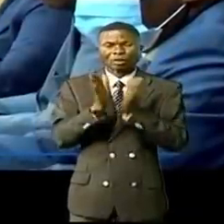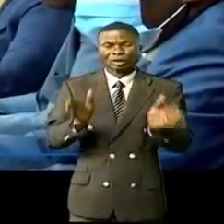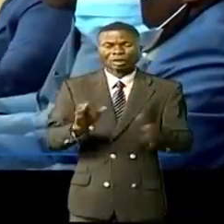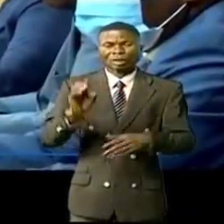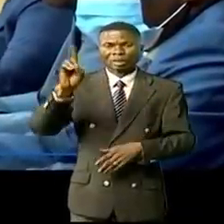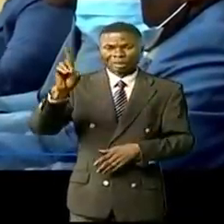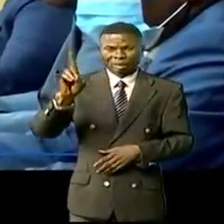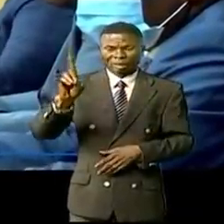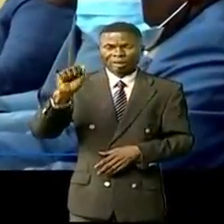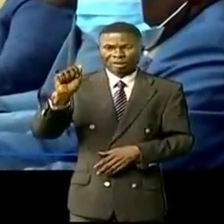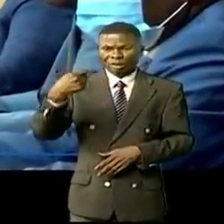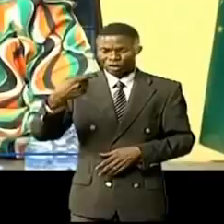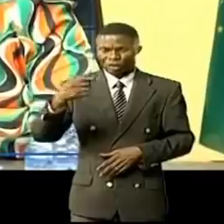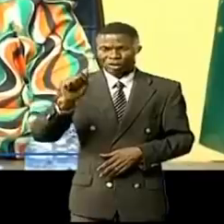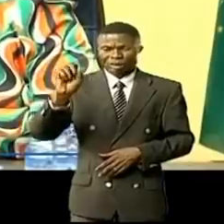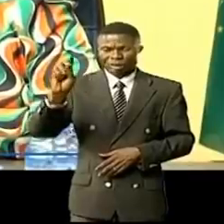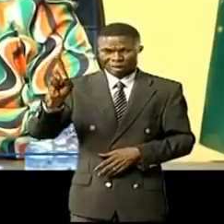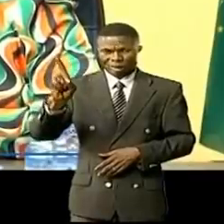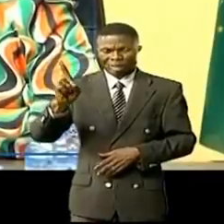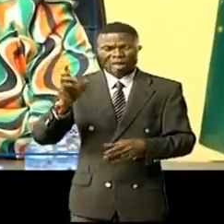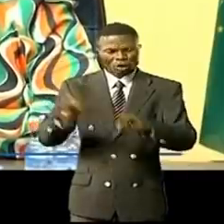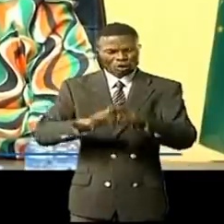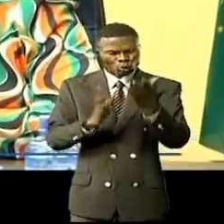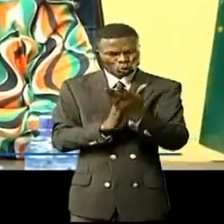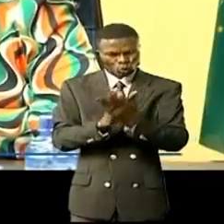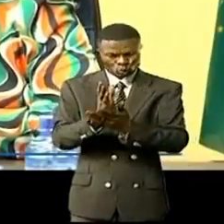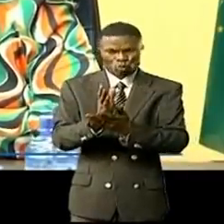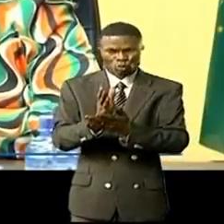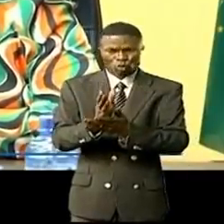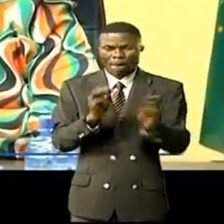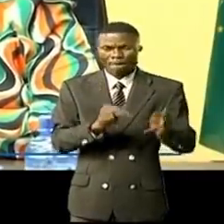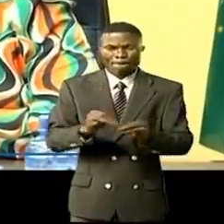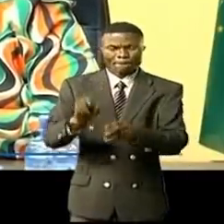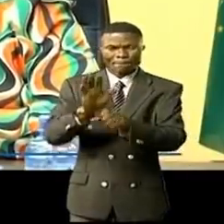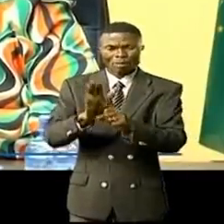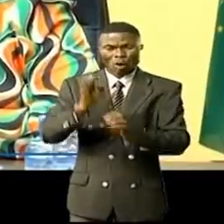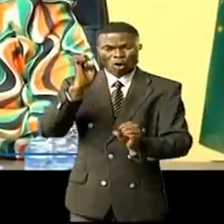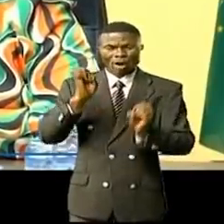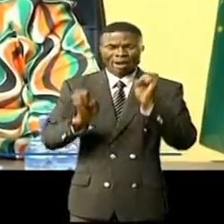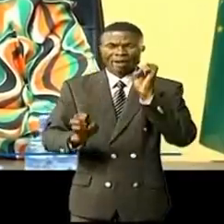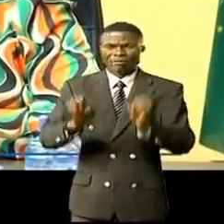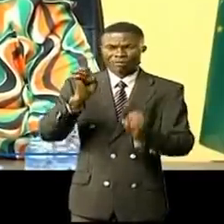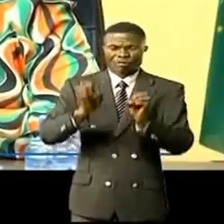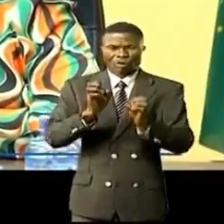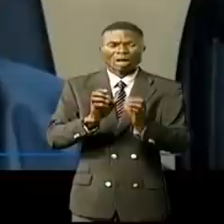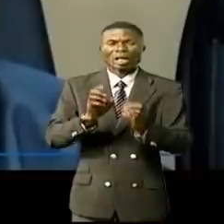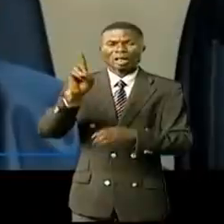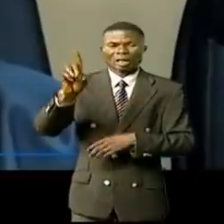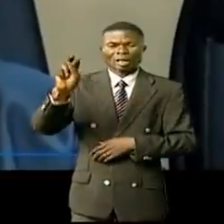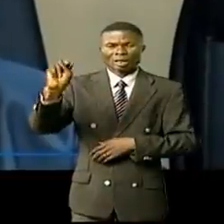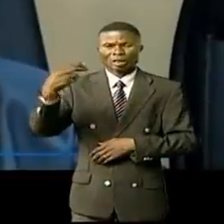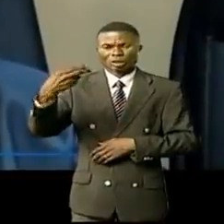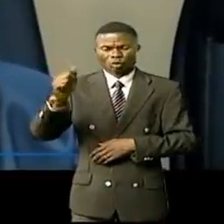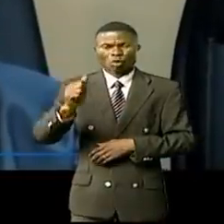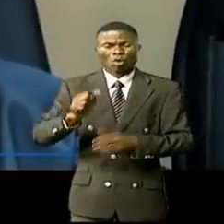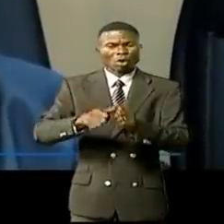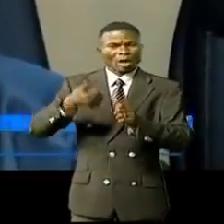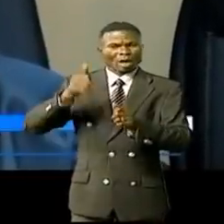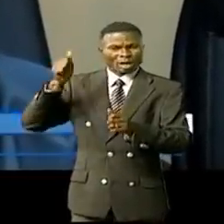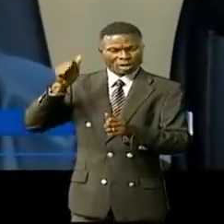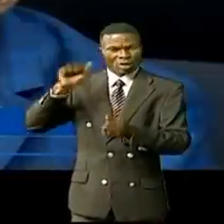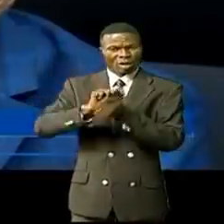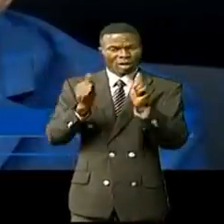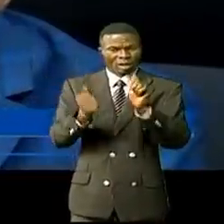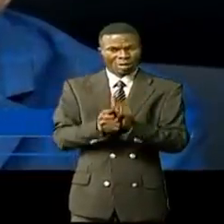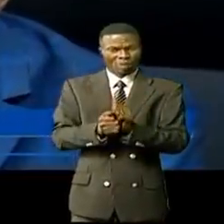DGDA recommande une application correcte des différentes méthodes d'évaluation en douane afin d'éviter les